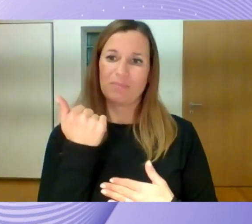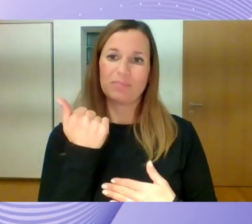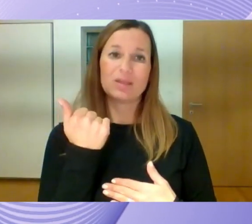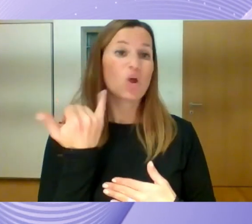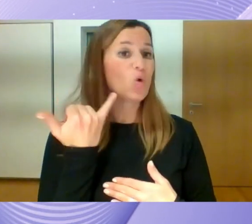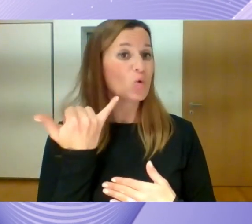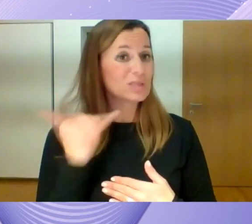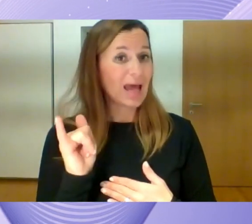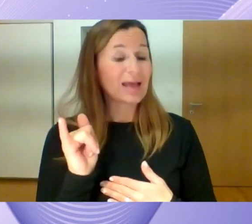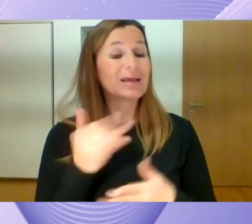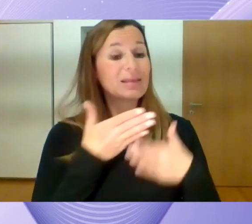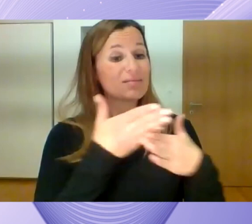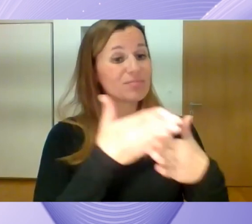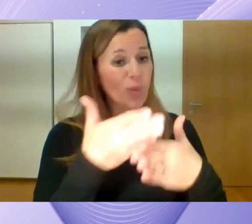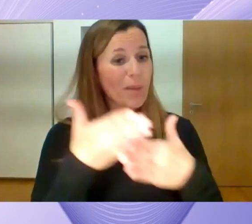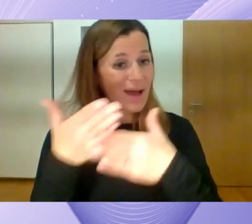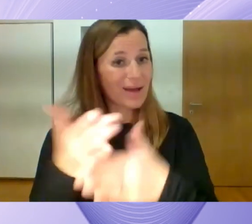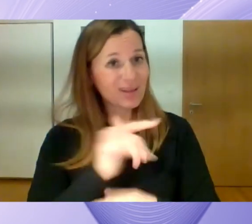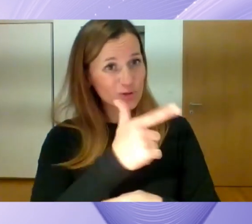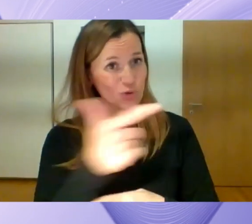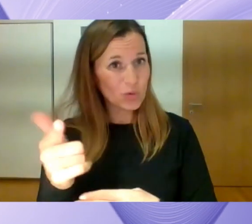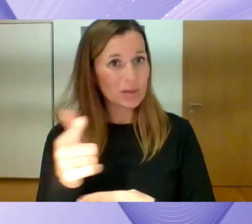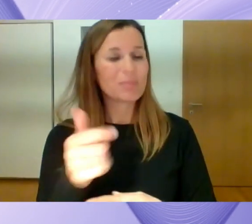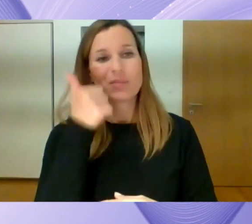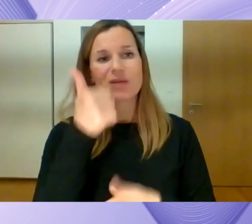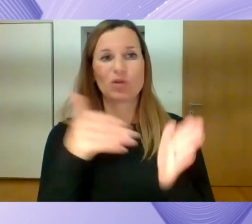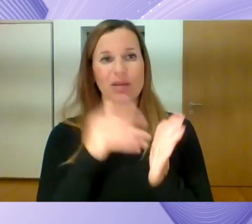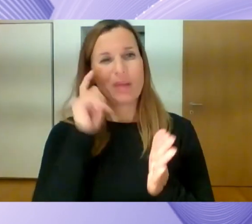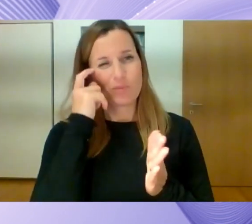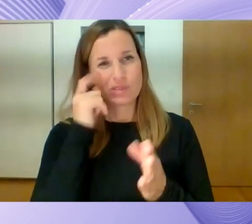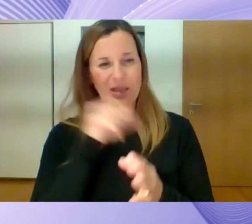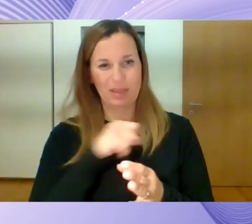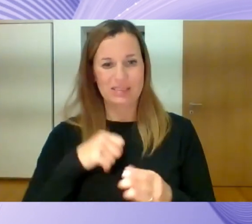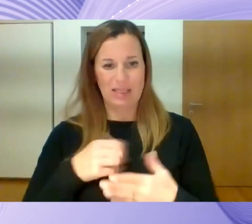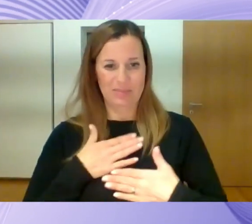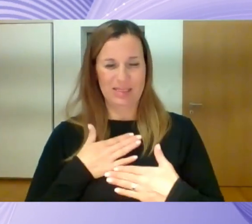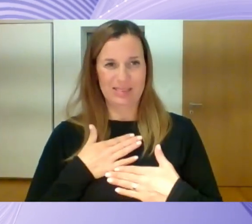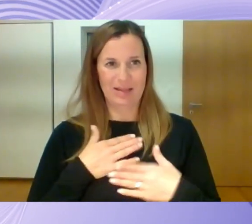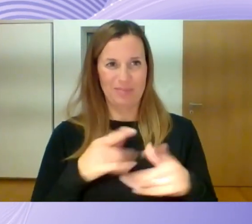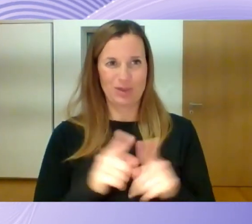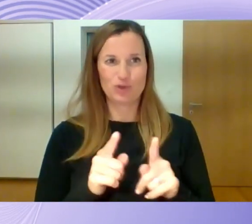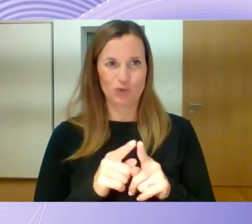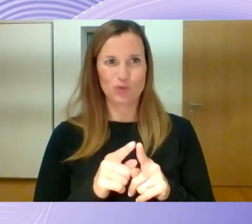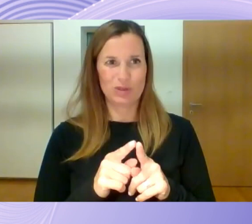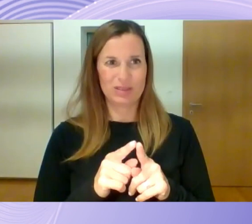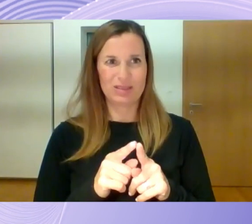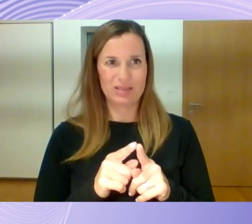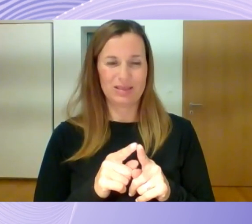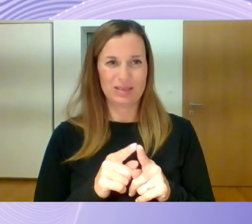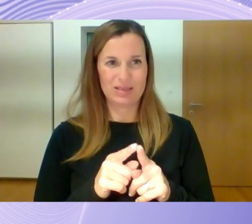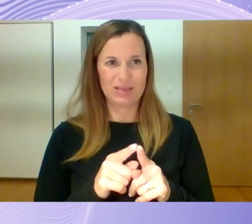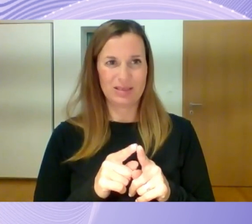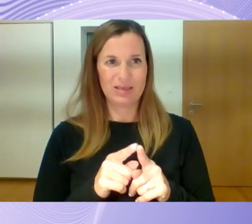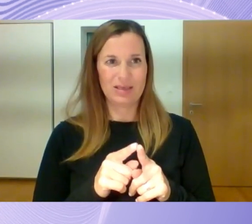ki oskrbuje, pa za nekoga skrbi tudi zase poskrbeti. Tako da tudi na tečaj, ker sem jih zdaj že večkrat omenila, sem šla zdaj